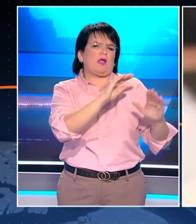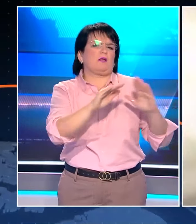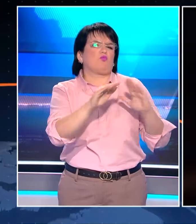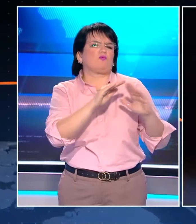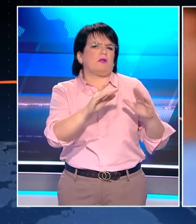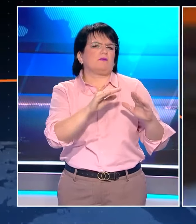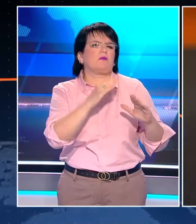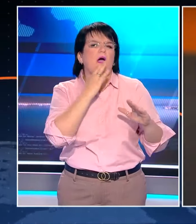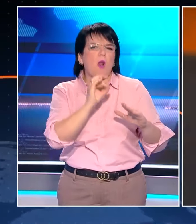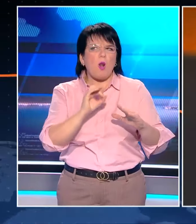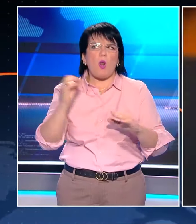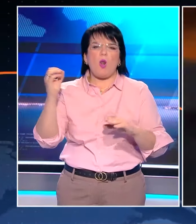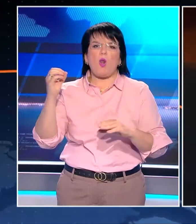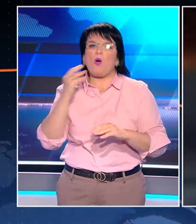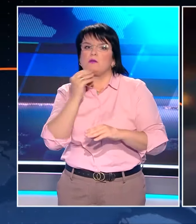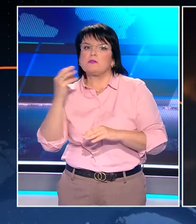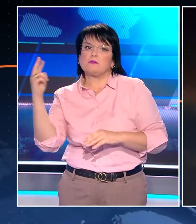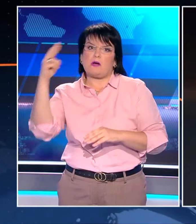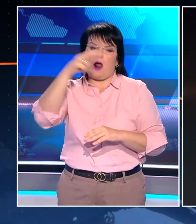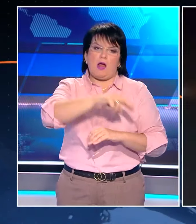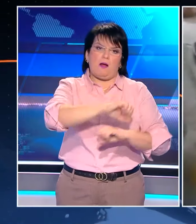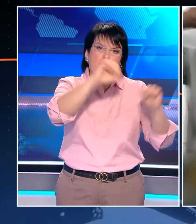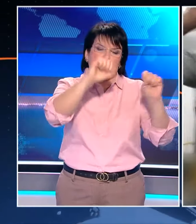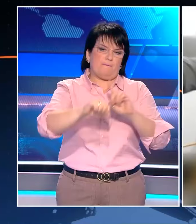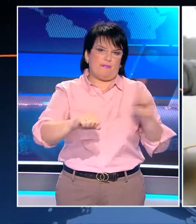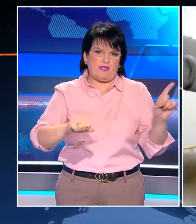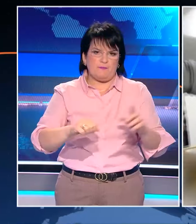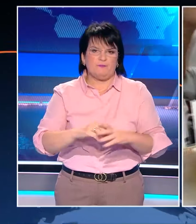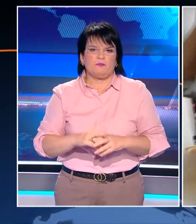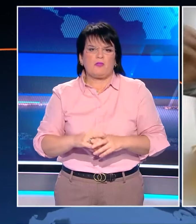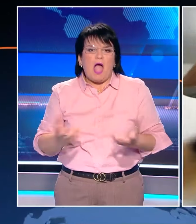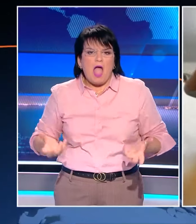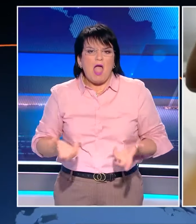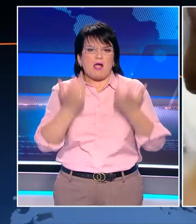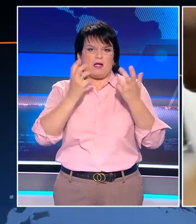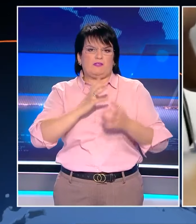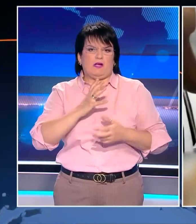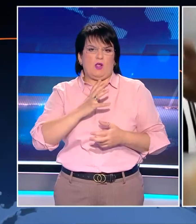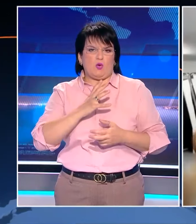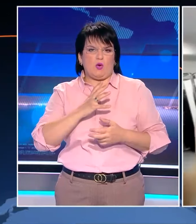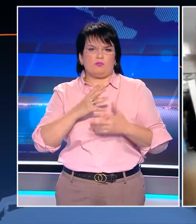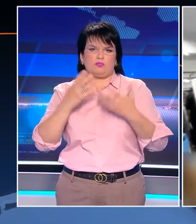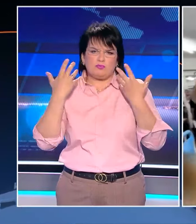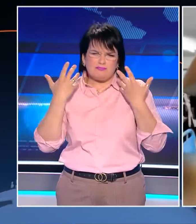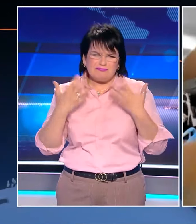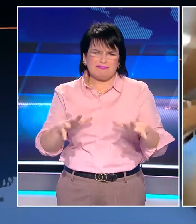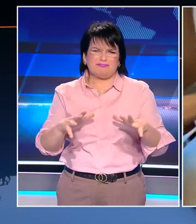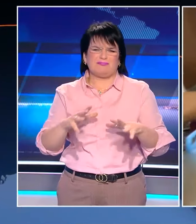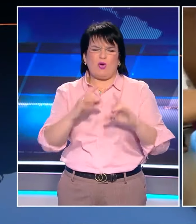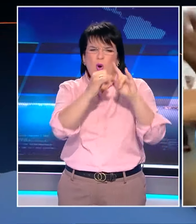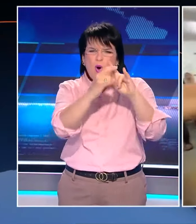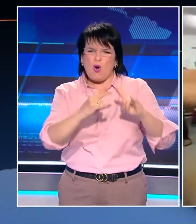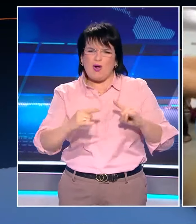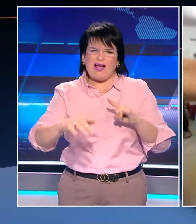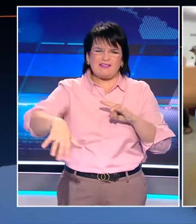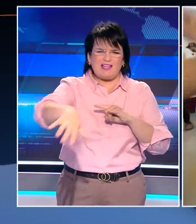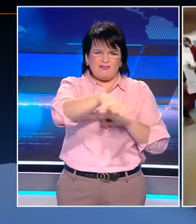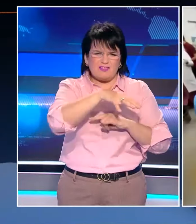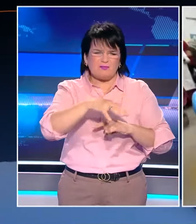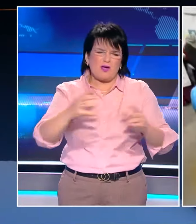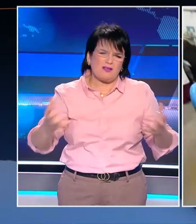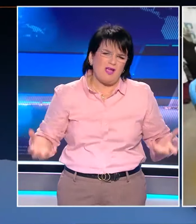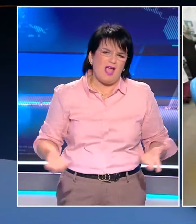ζώνη για να αποφύγουν τη χερσαία επέμβαση στη Ράφα. They burned people. They burned them. They burned an entire block in Tal